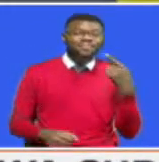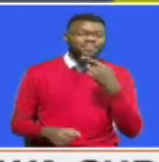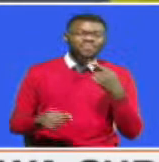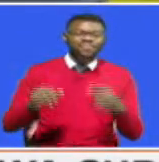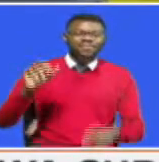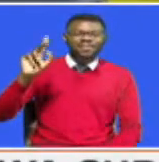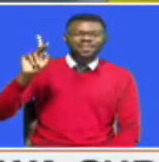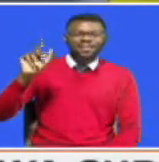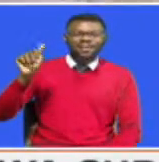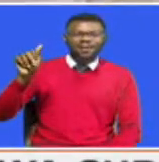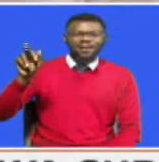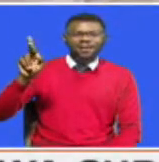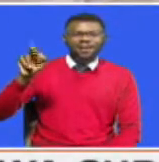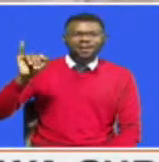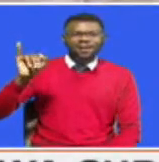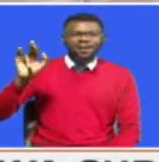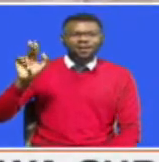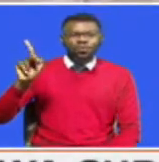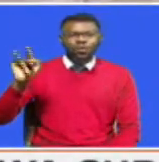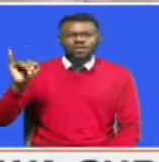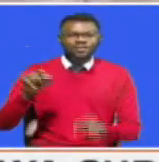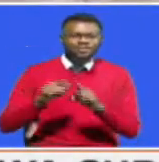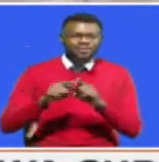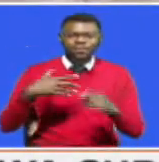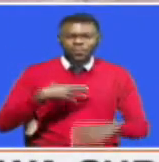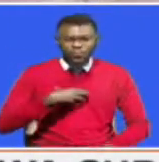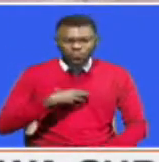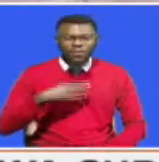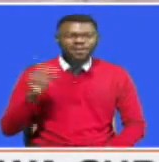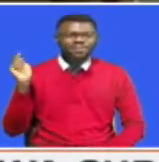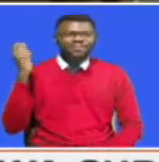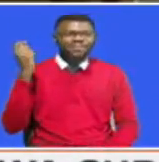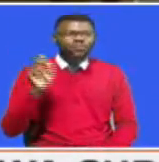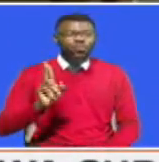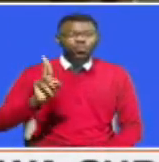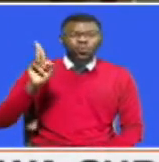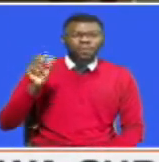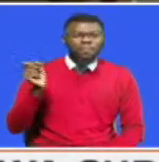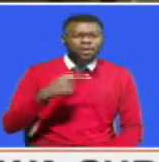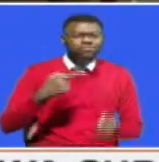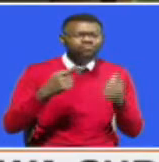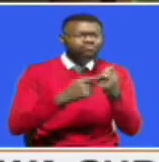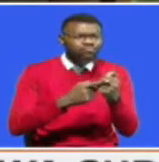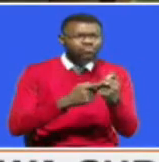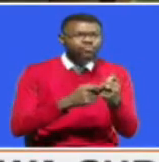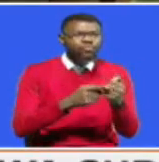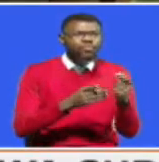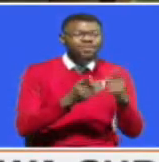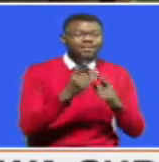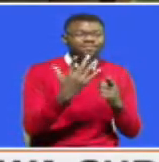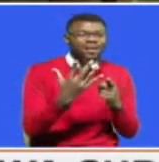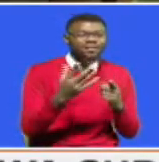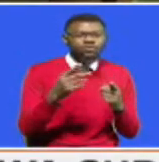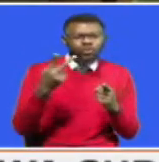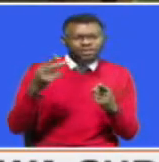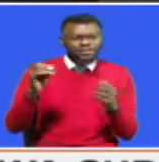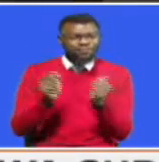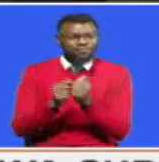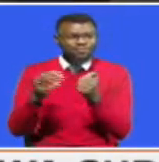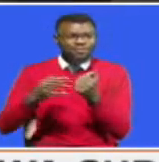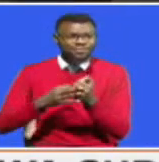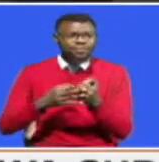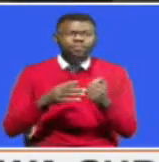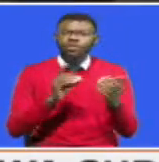Kariuki na rais mstaafu Uhuru Kenyatta. Mwezi Juni tarehe 5 mwaka 2018,